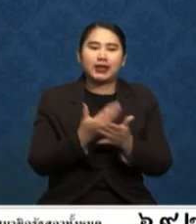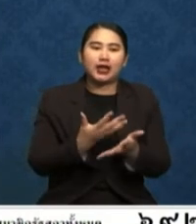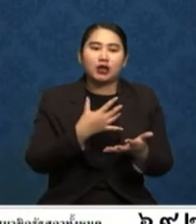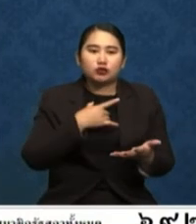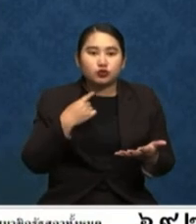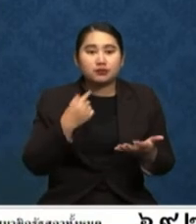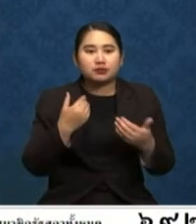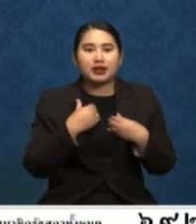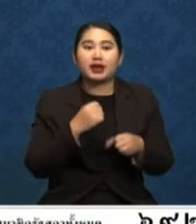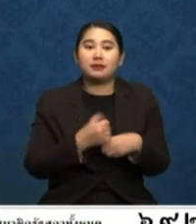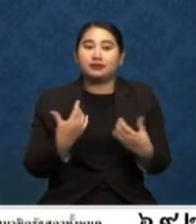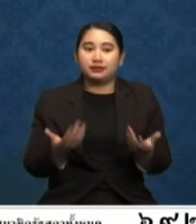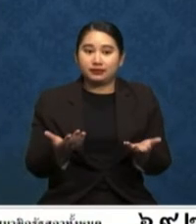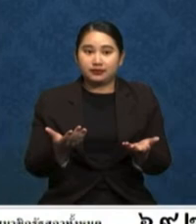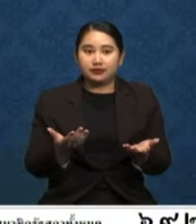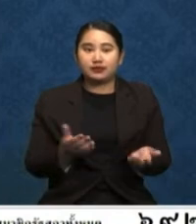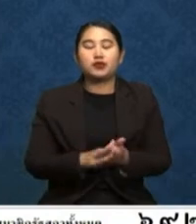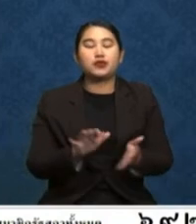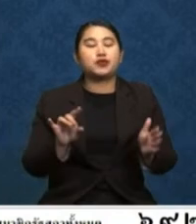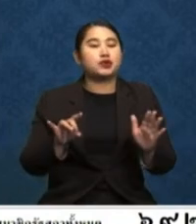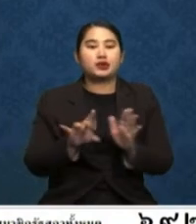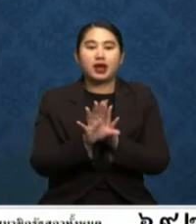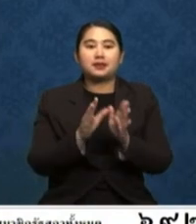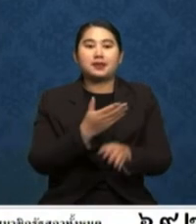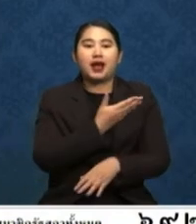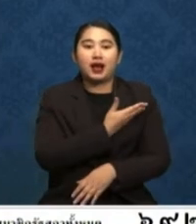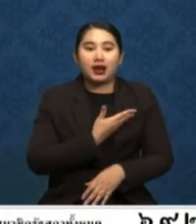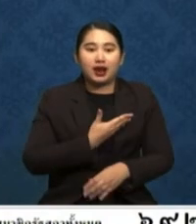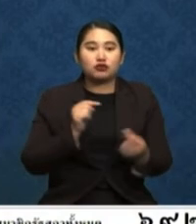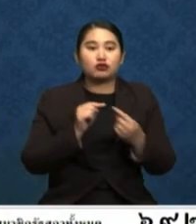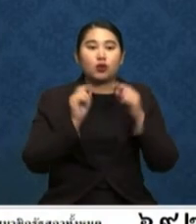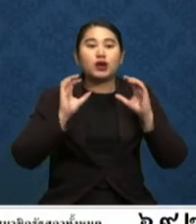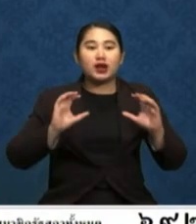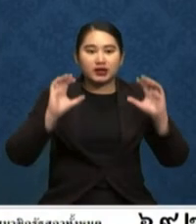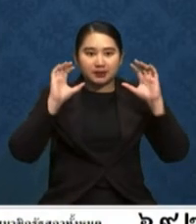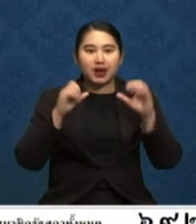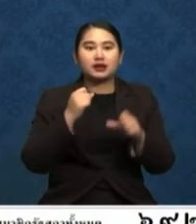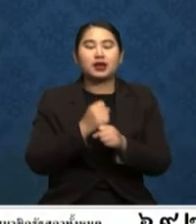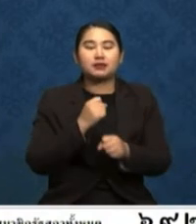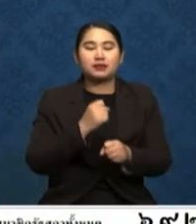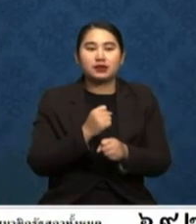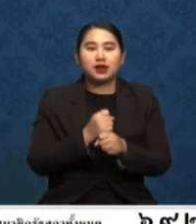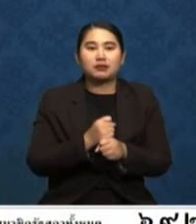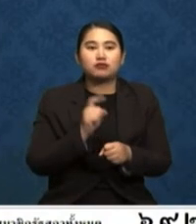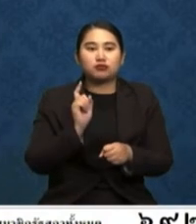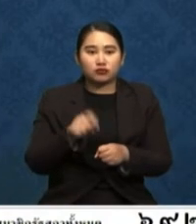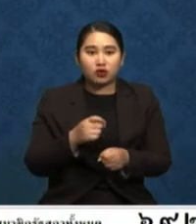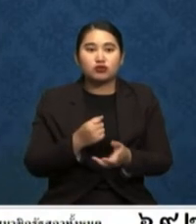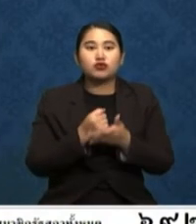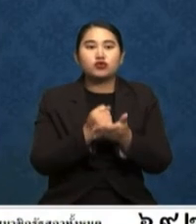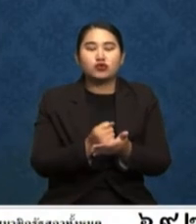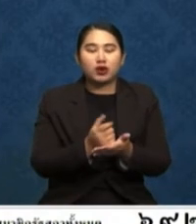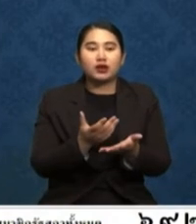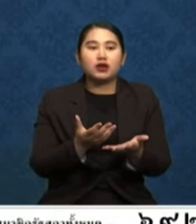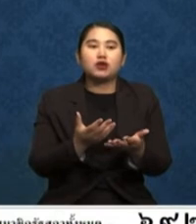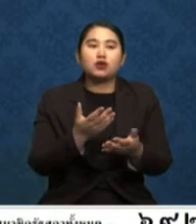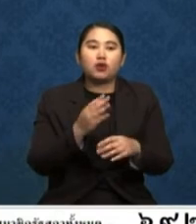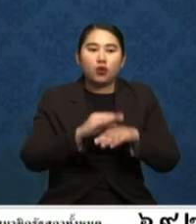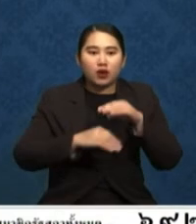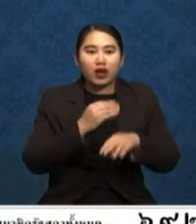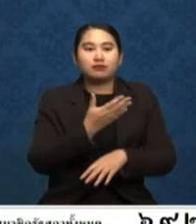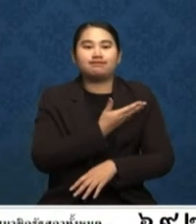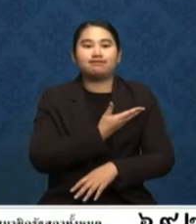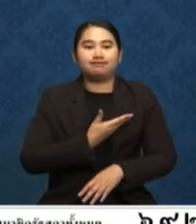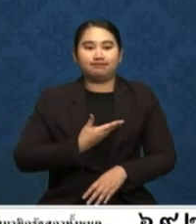มันต้องยังไงต่อสุดท้ายก็เป็นภาระของรัฐบาลอยู่ดีที่จะต้องเข้ามารับภาระโครงการแบบ